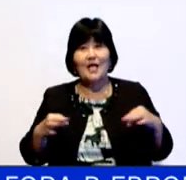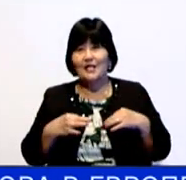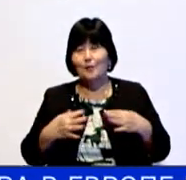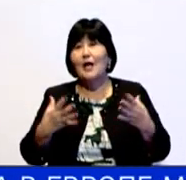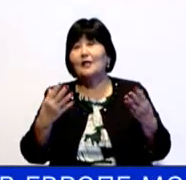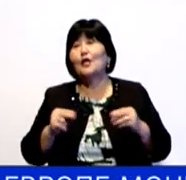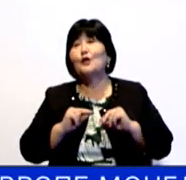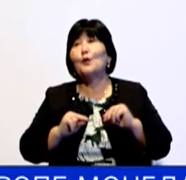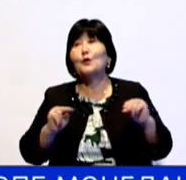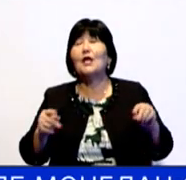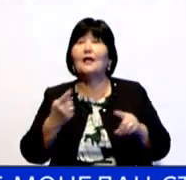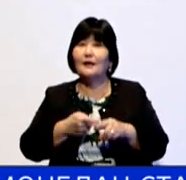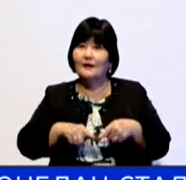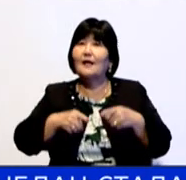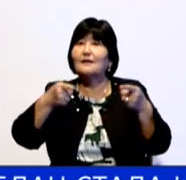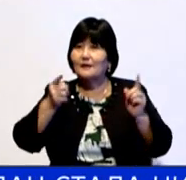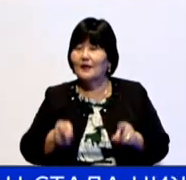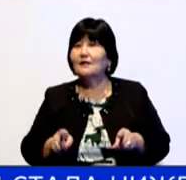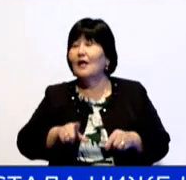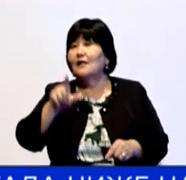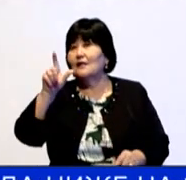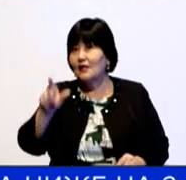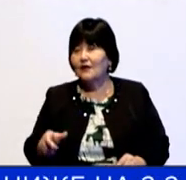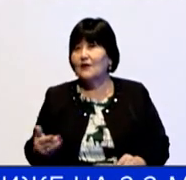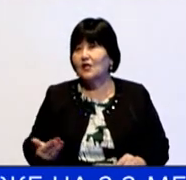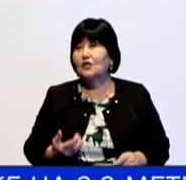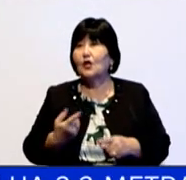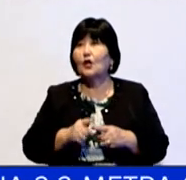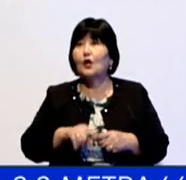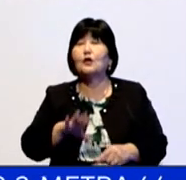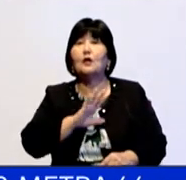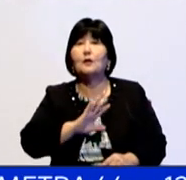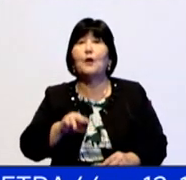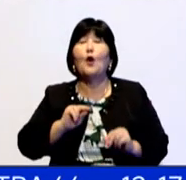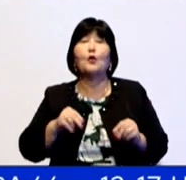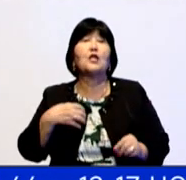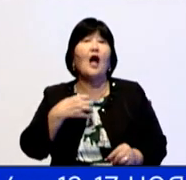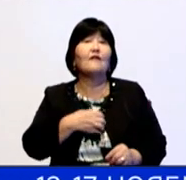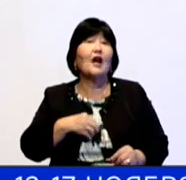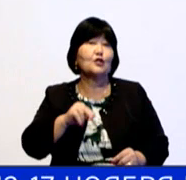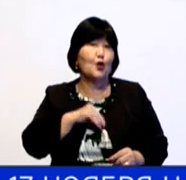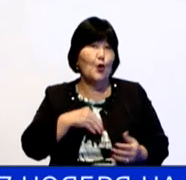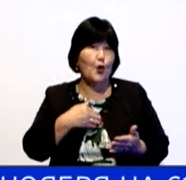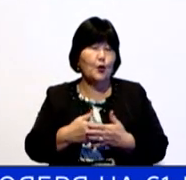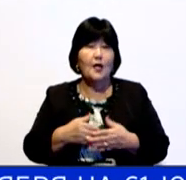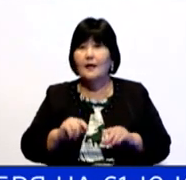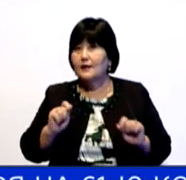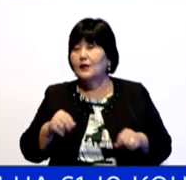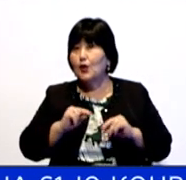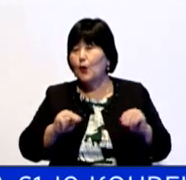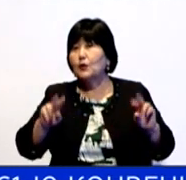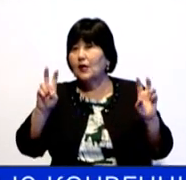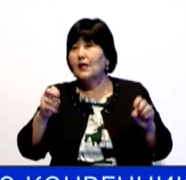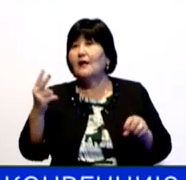День Учителя. А действительно, нет человека, в жизни которого бы учитель не играл важную роль. Не зря учителей